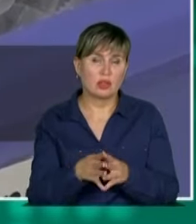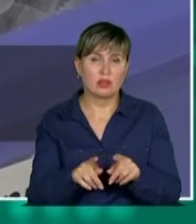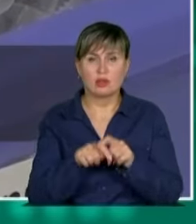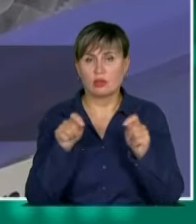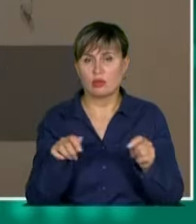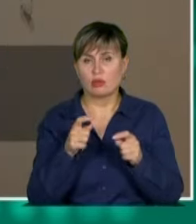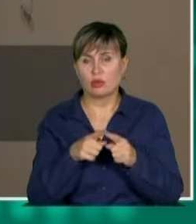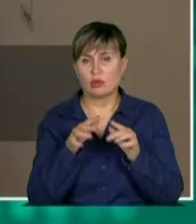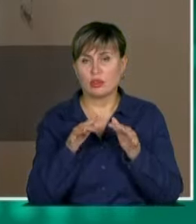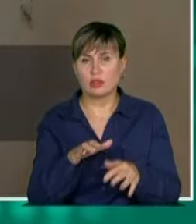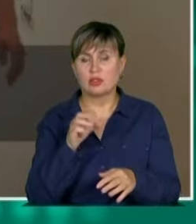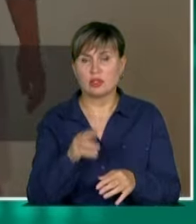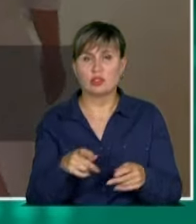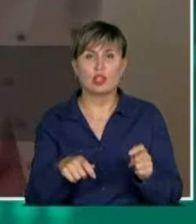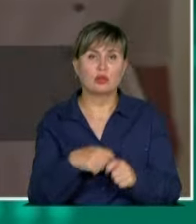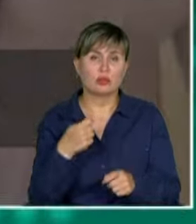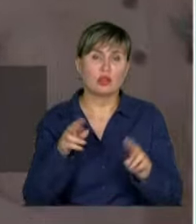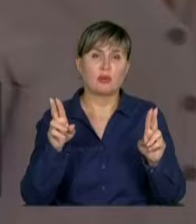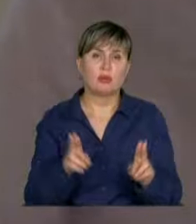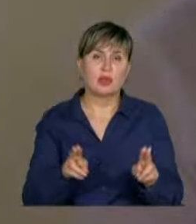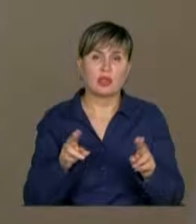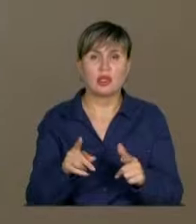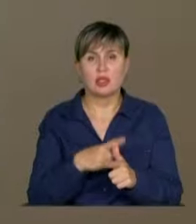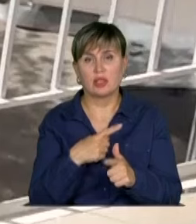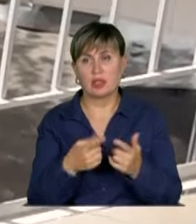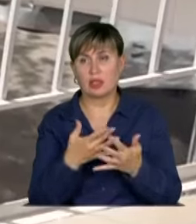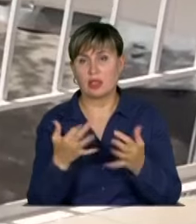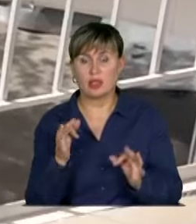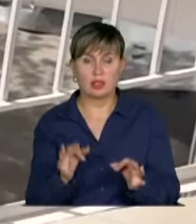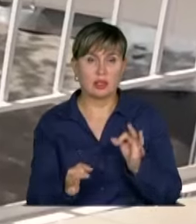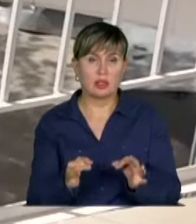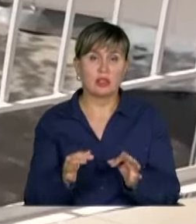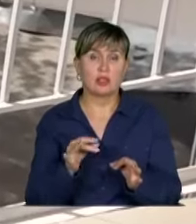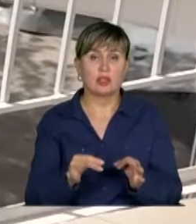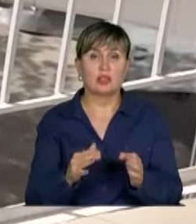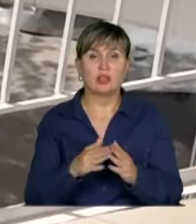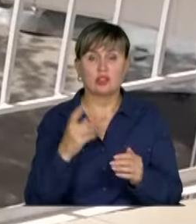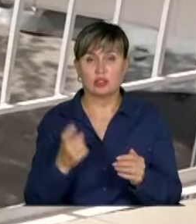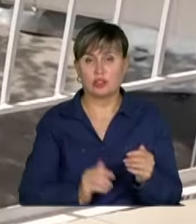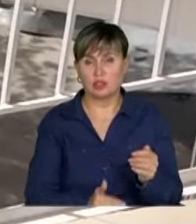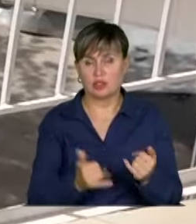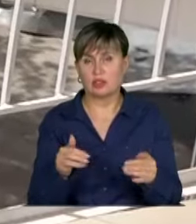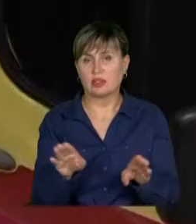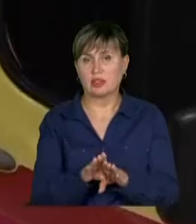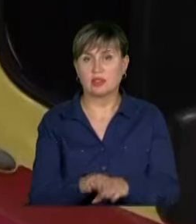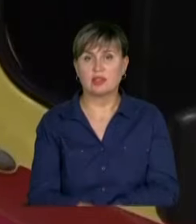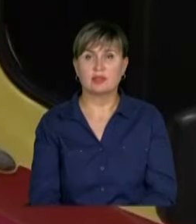уголовное дело по статье «Нарушение санитарных правил или гигиенических нормативов». А частный детсад сейчас закрыт.